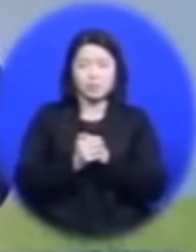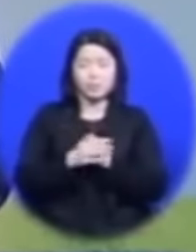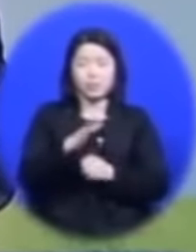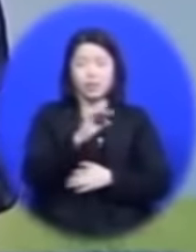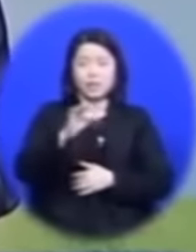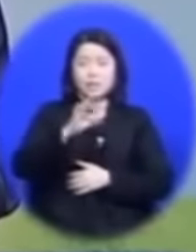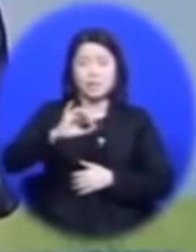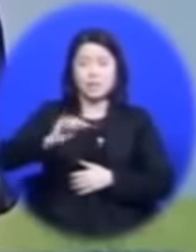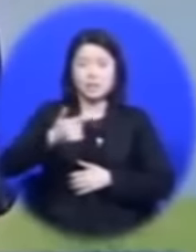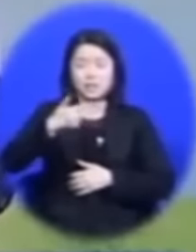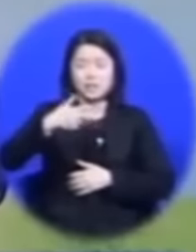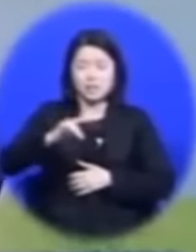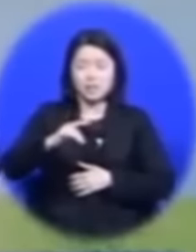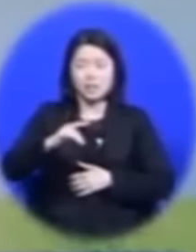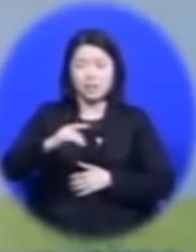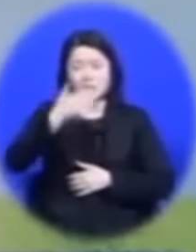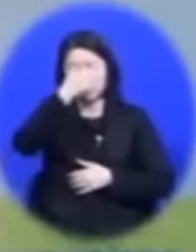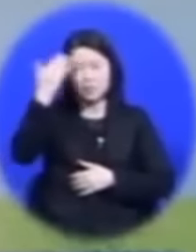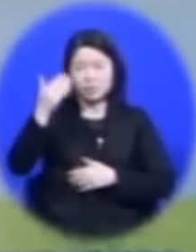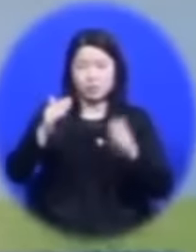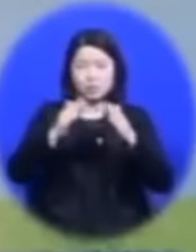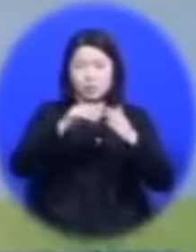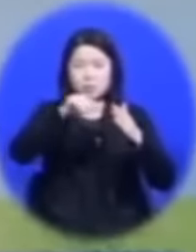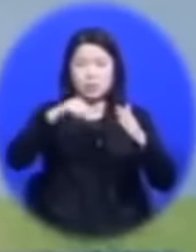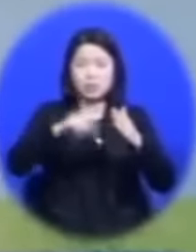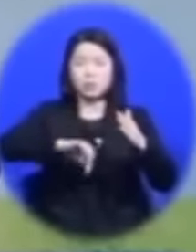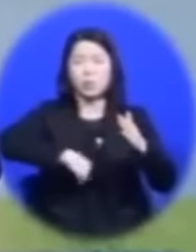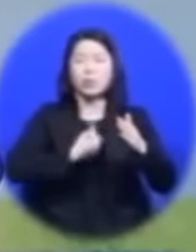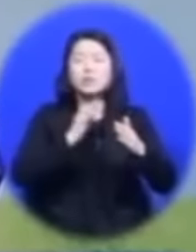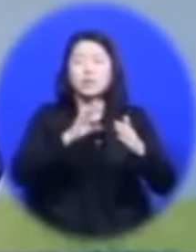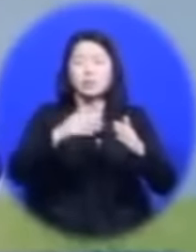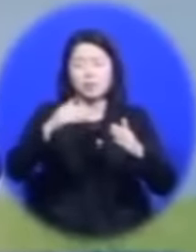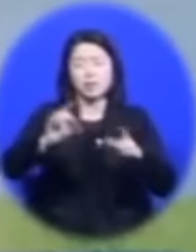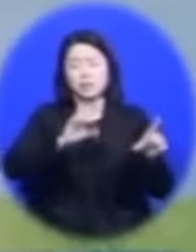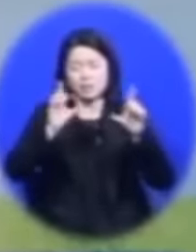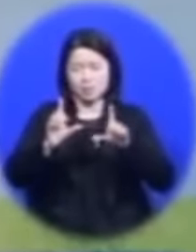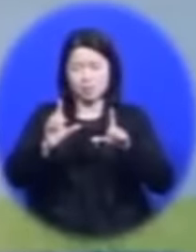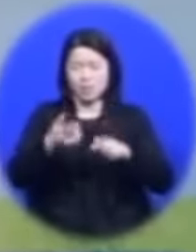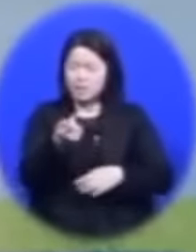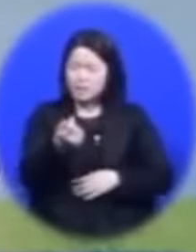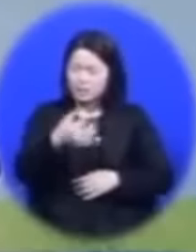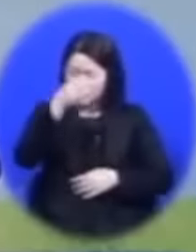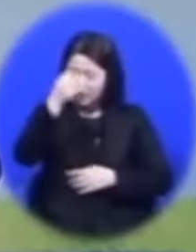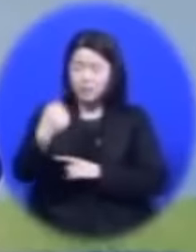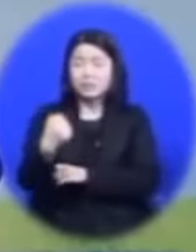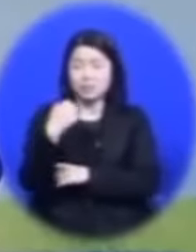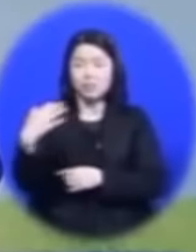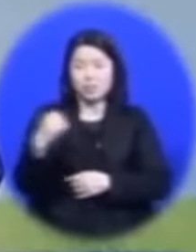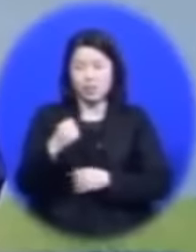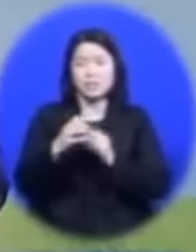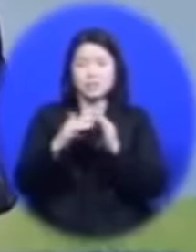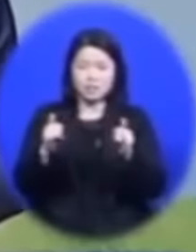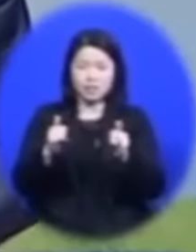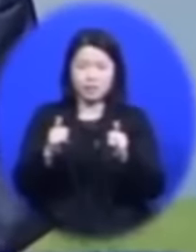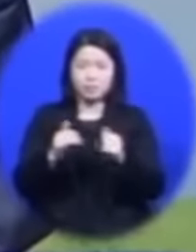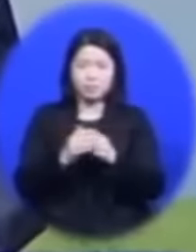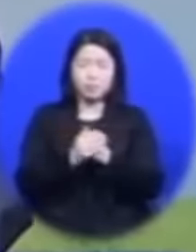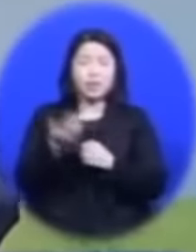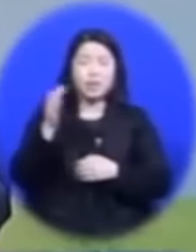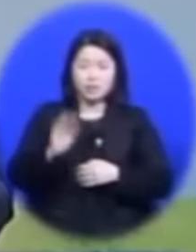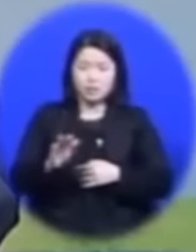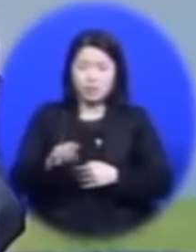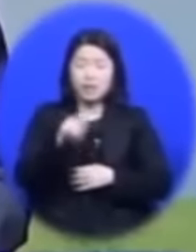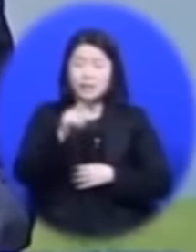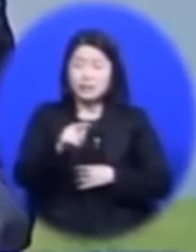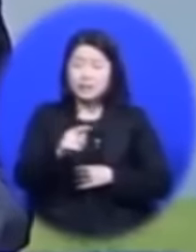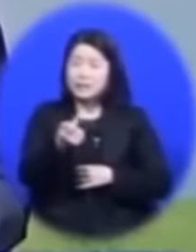이인재 청년, 그는 집안에서 혼자 살았습니다. 아주 작은 능력을 가진 사람. 근데